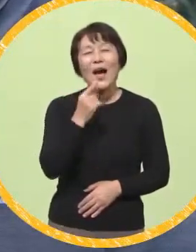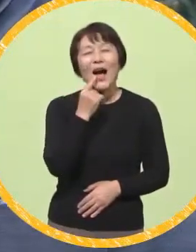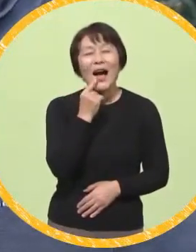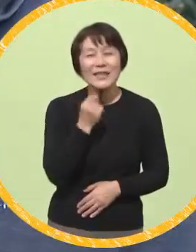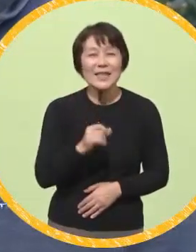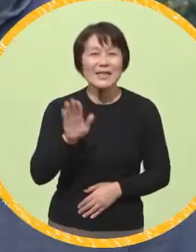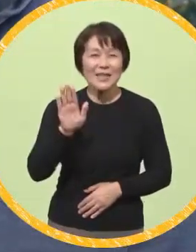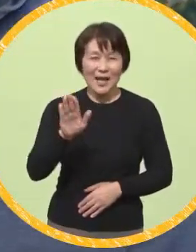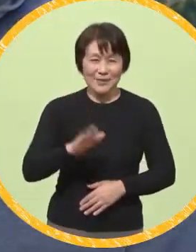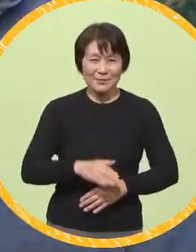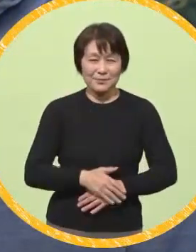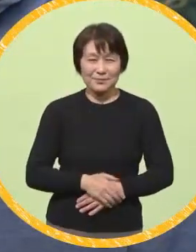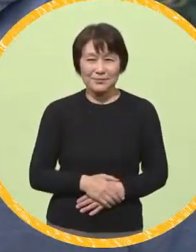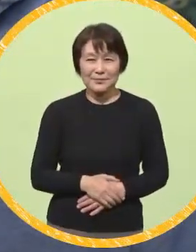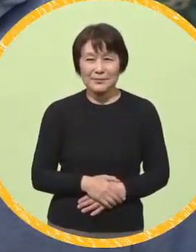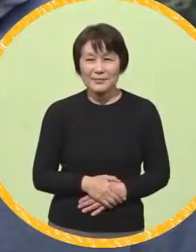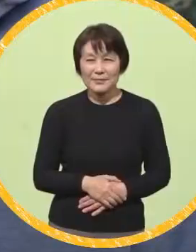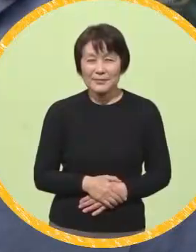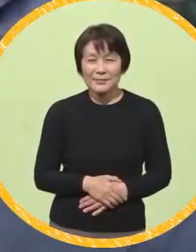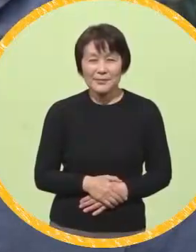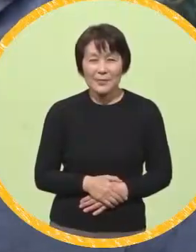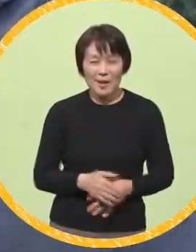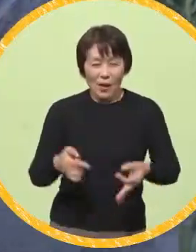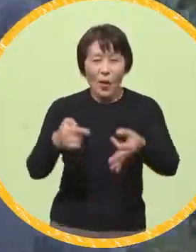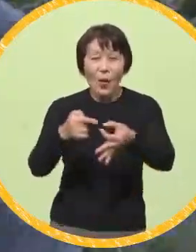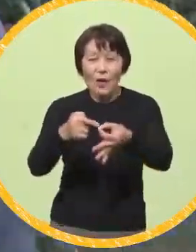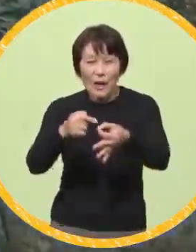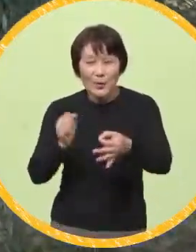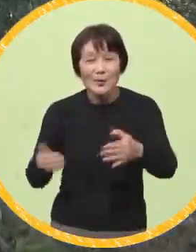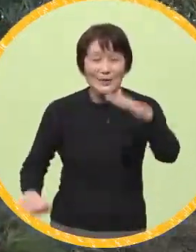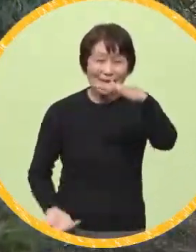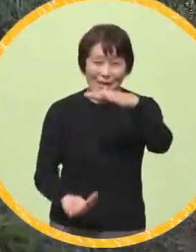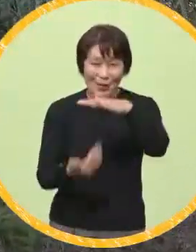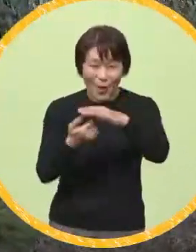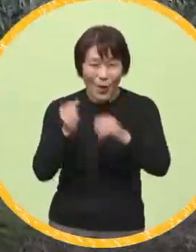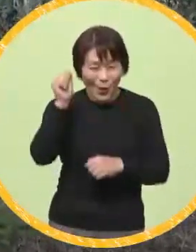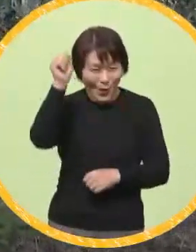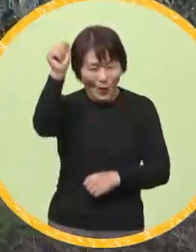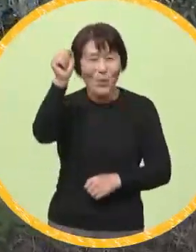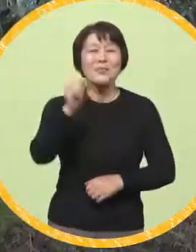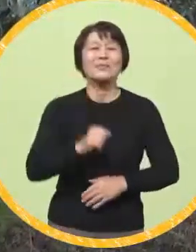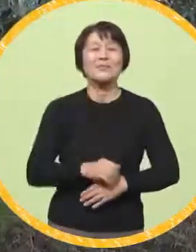した。せーの、オリーブ最高。